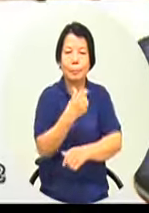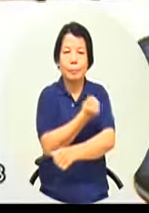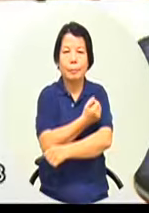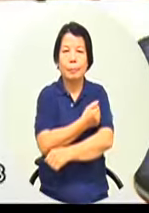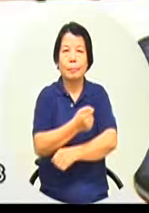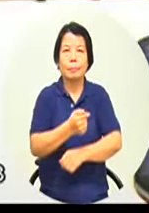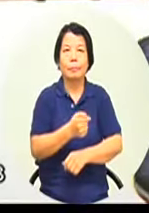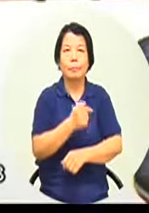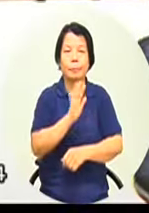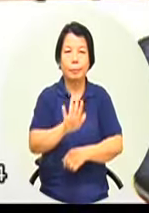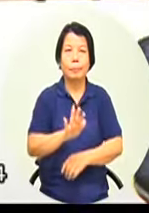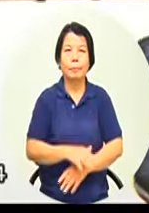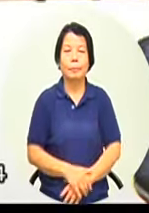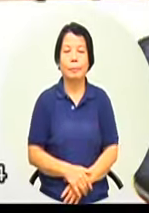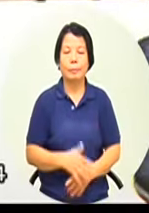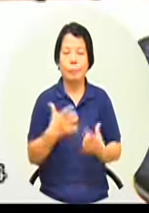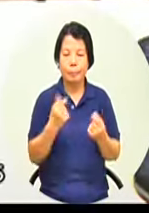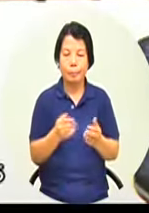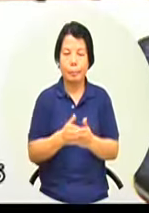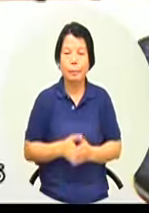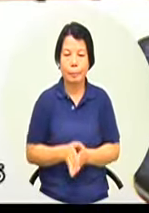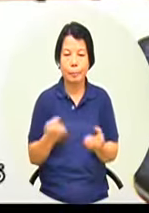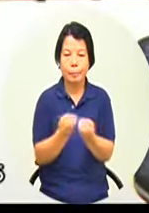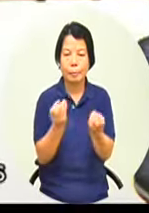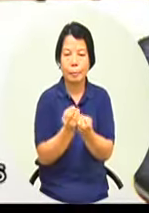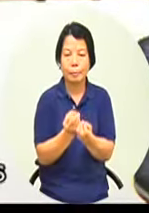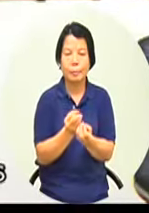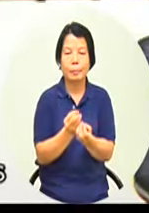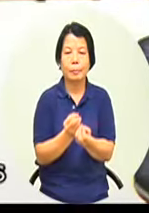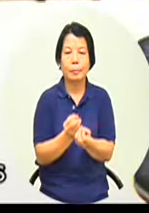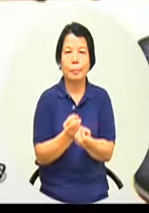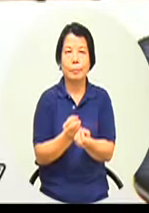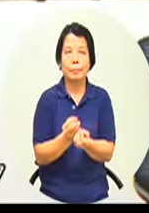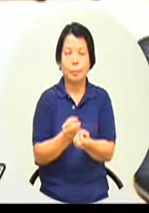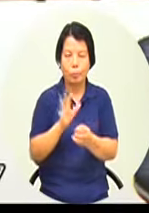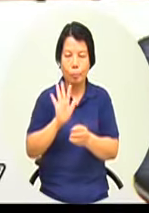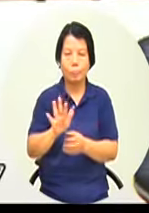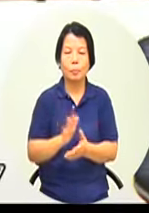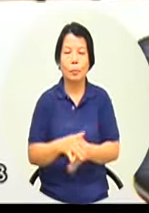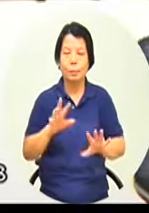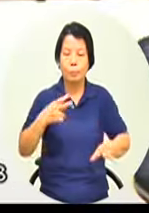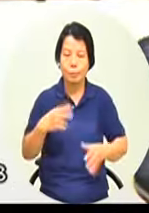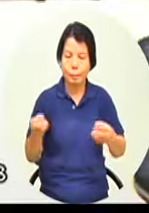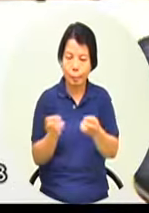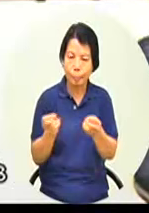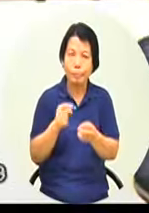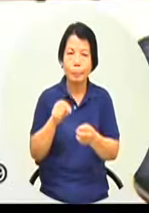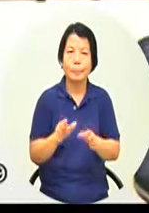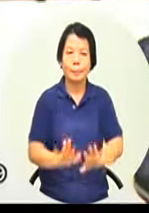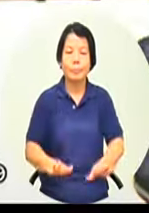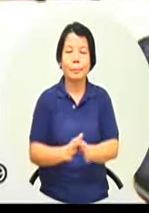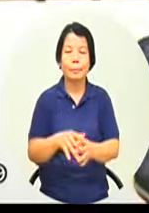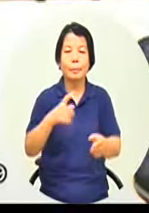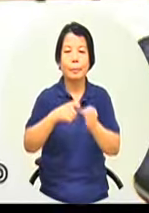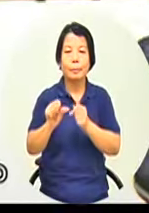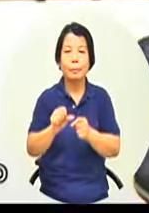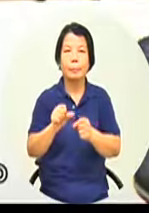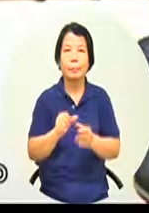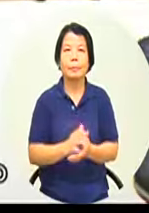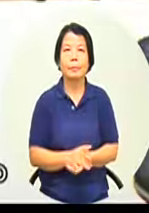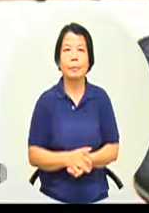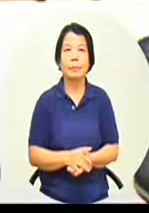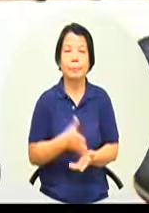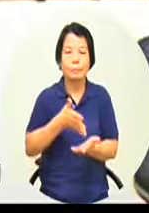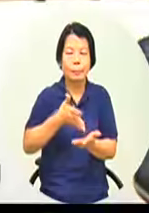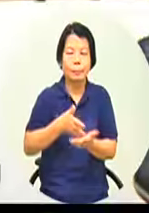个还是有一些灾情产生哈，我们就来讨论一下。所以我今天的十五分钟大概可能都